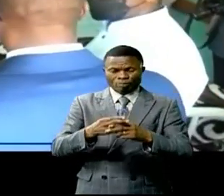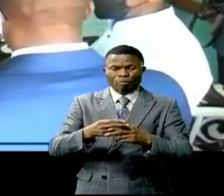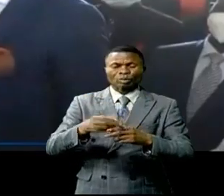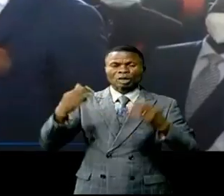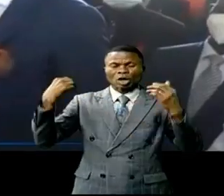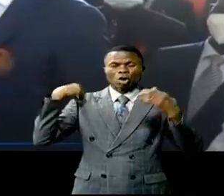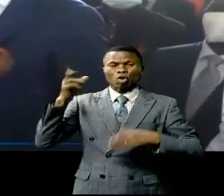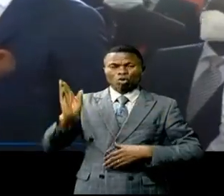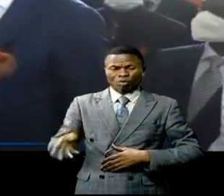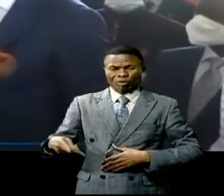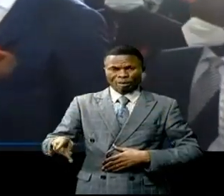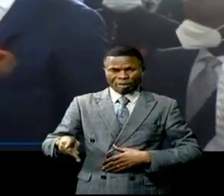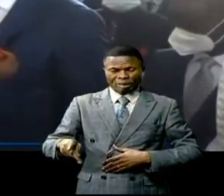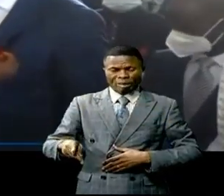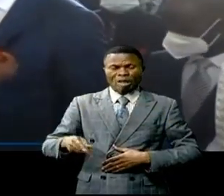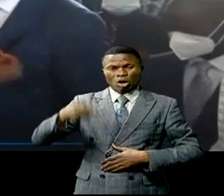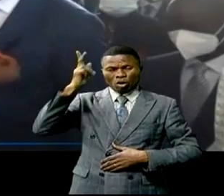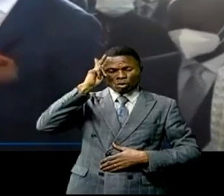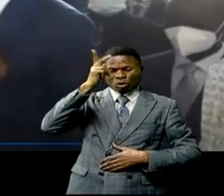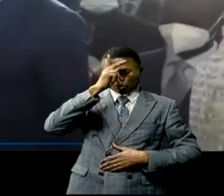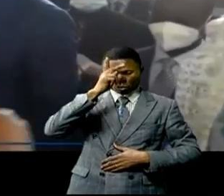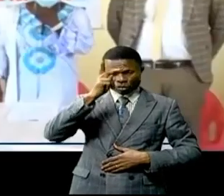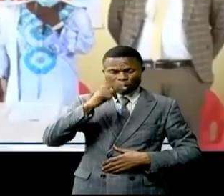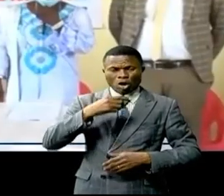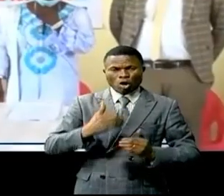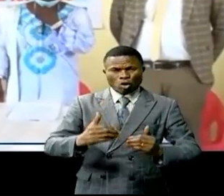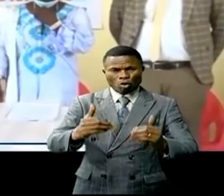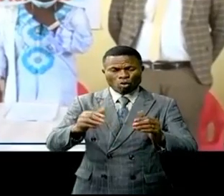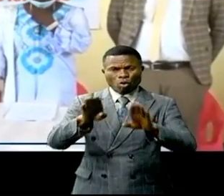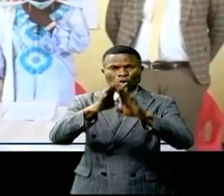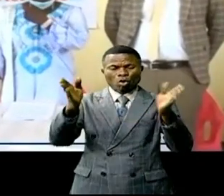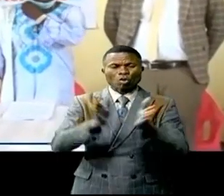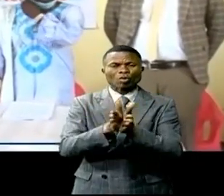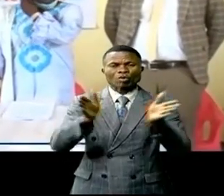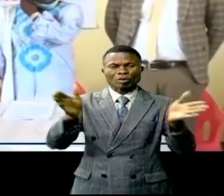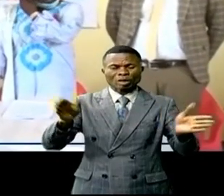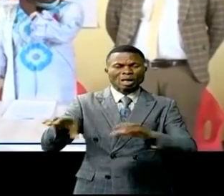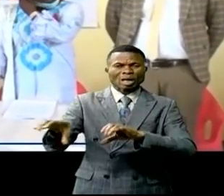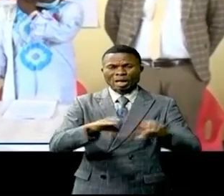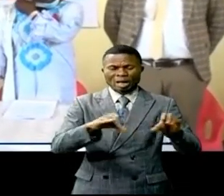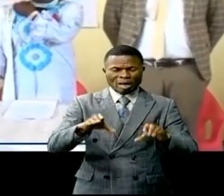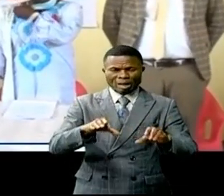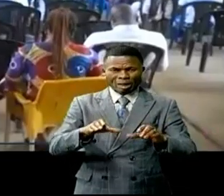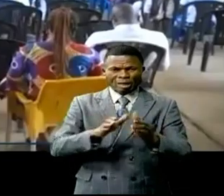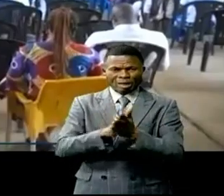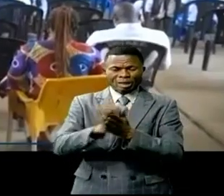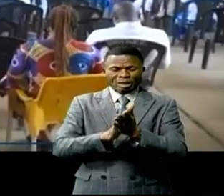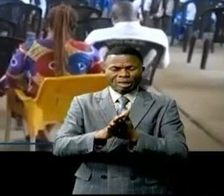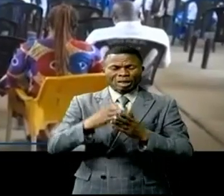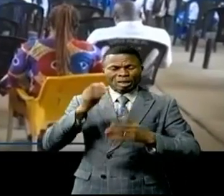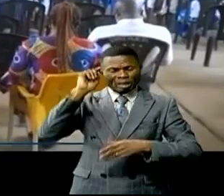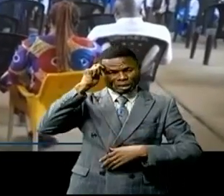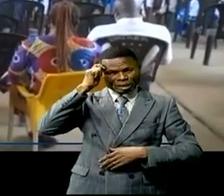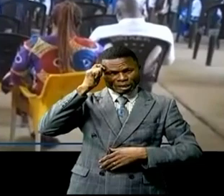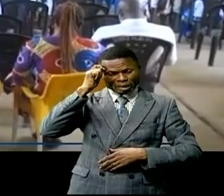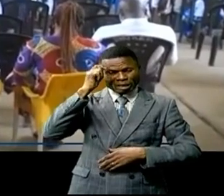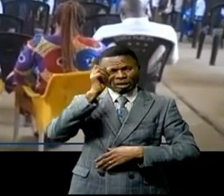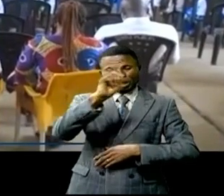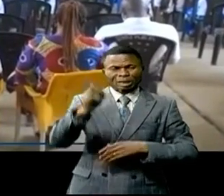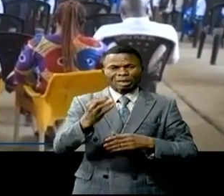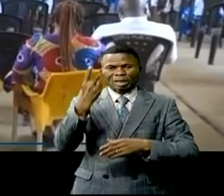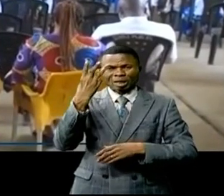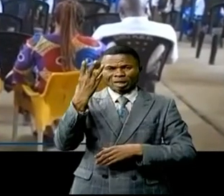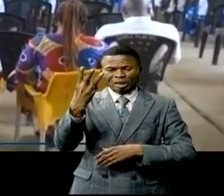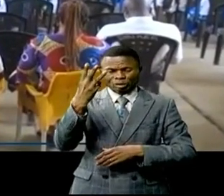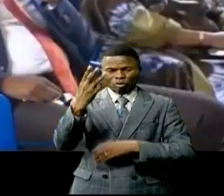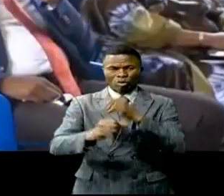provinciale. Le numéro 1 du Haut-Katanga procédera par la suite à l'ouverture officielle des activités liées à la commémoration de la 30e édition de la Journée